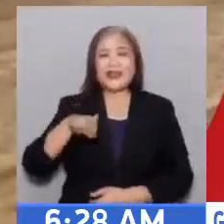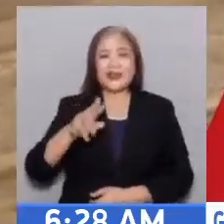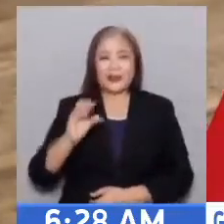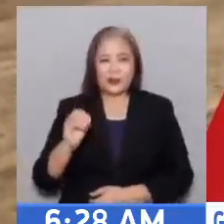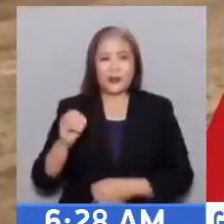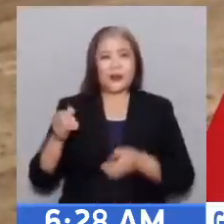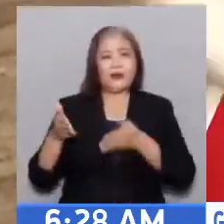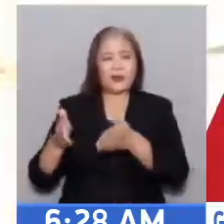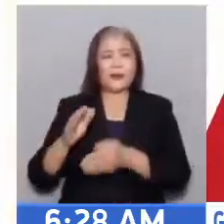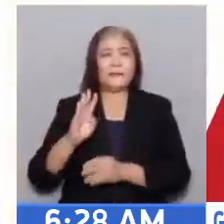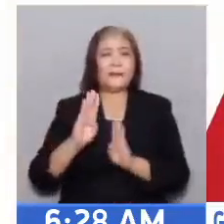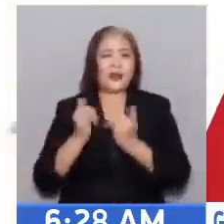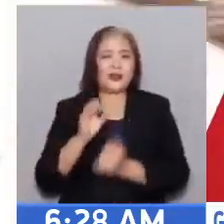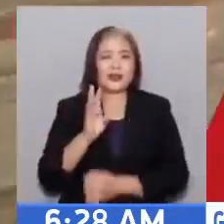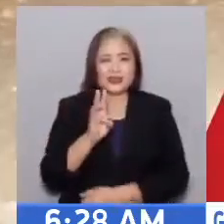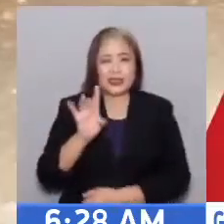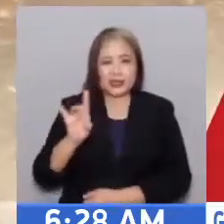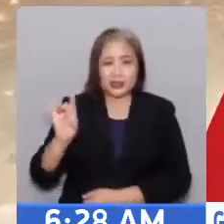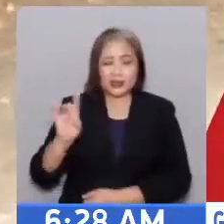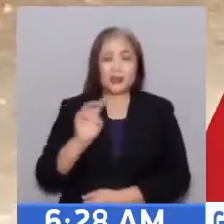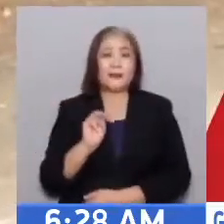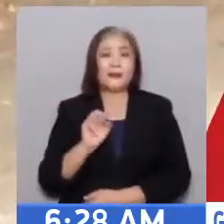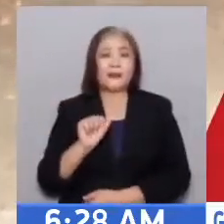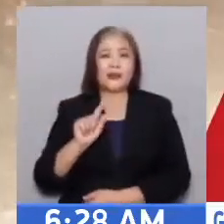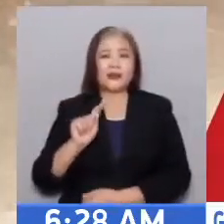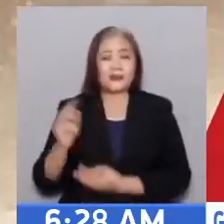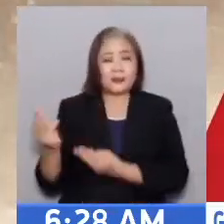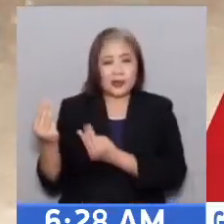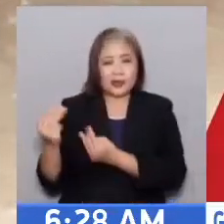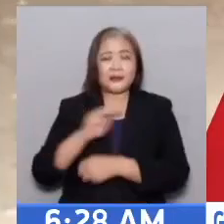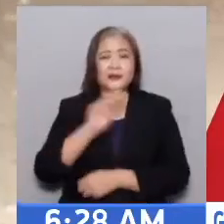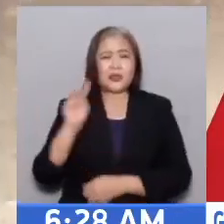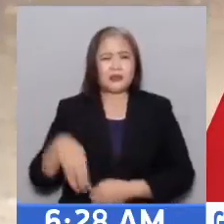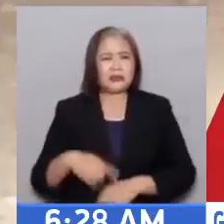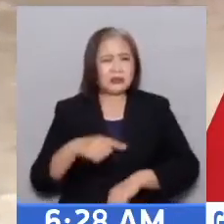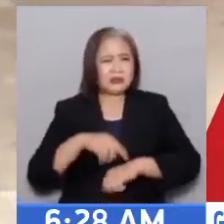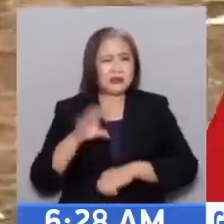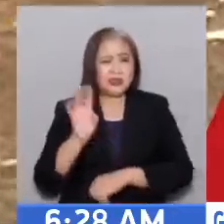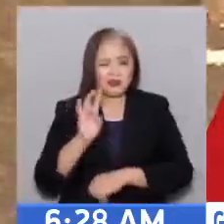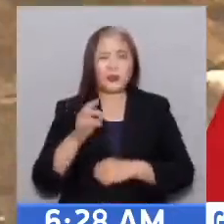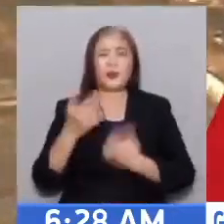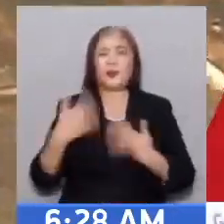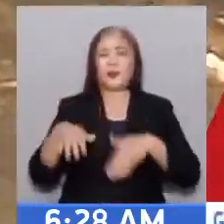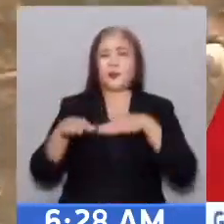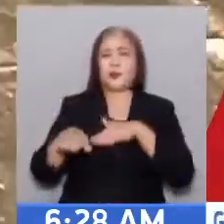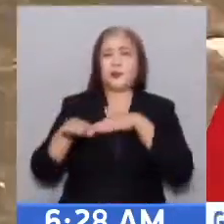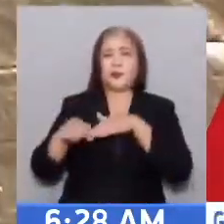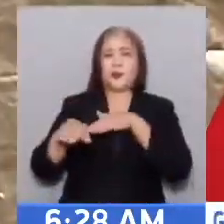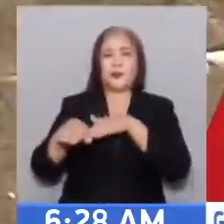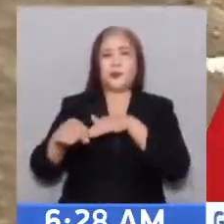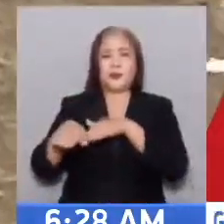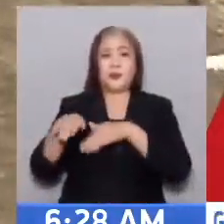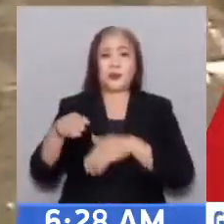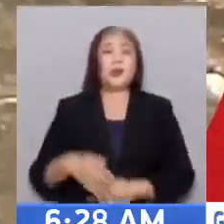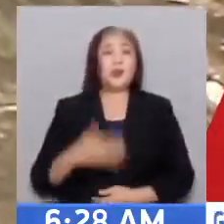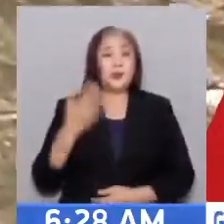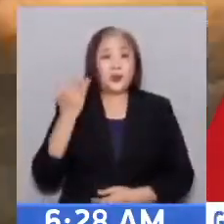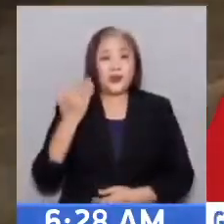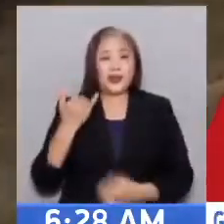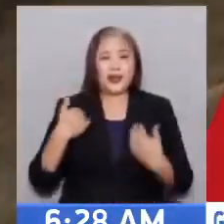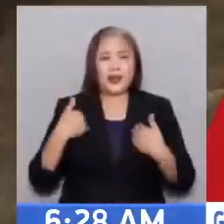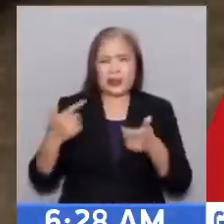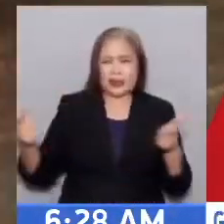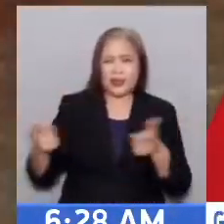Maynila. Pero pagdating daw ng bandang alas 7 ng umaga, bumper to bumper naman daw ang traffic dito. Ang dahilan, may malaking lubak malapit sa